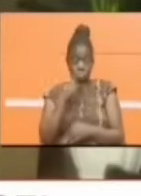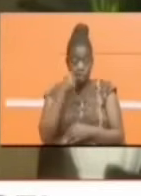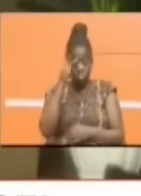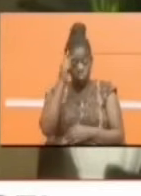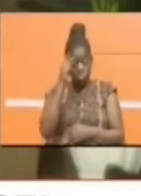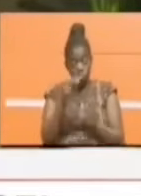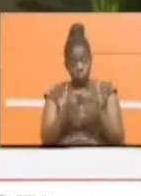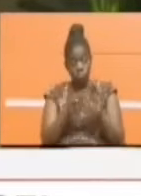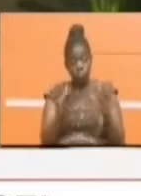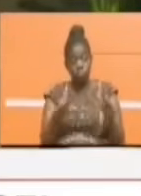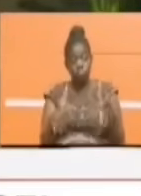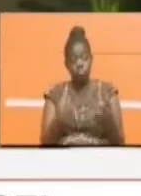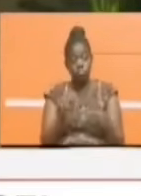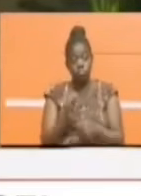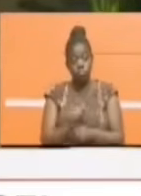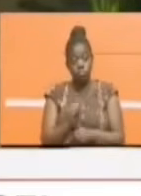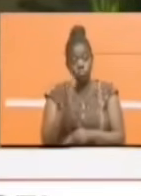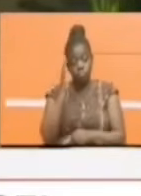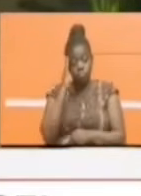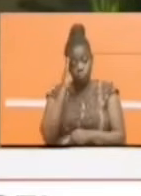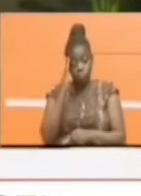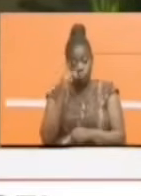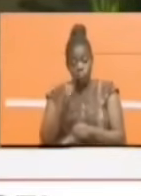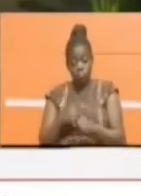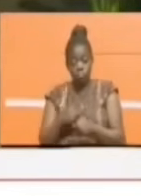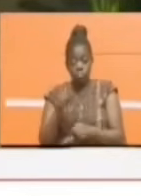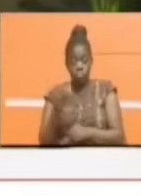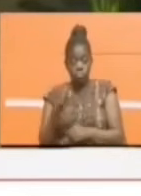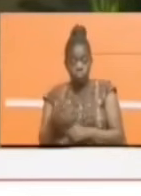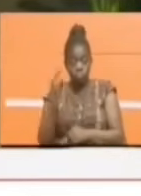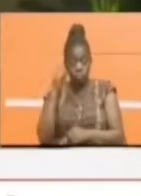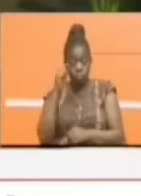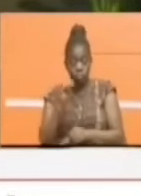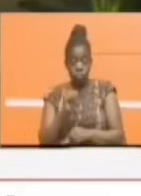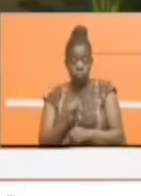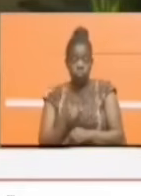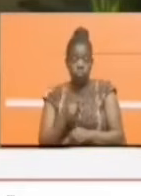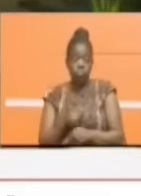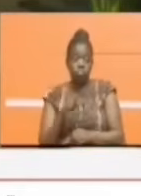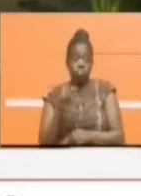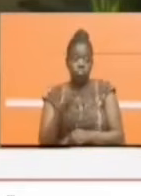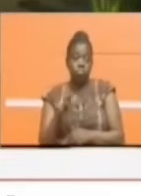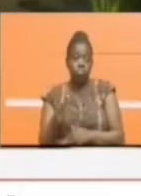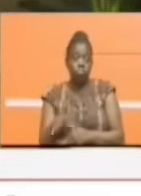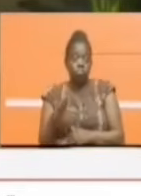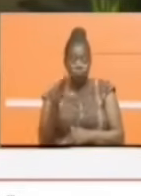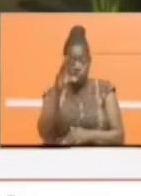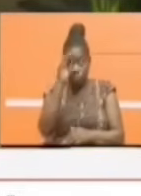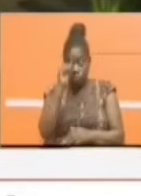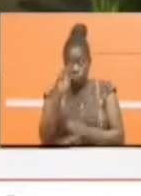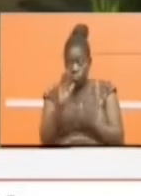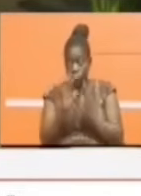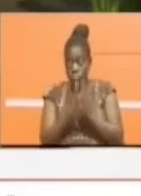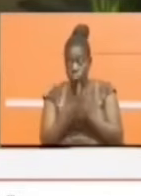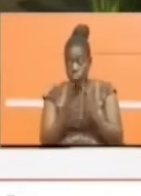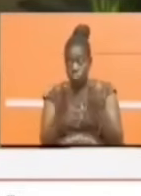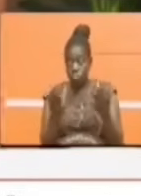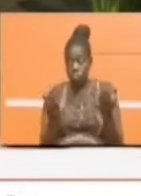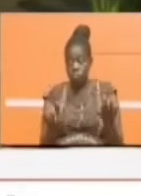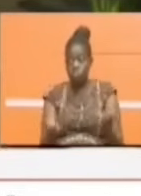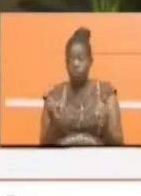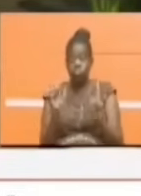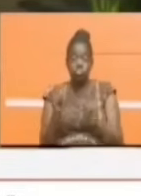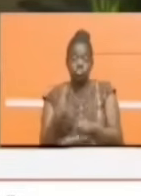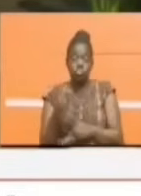tokimulaze bw'akikola. Omanye nti essaawa eziti za mirimu, essaawa eziti musome ebitabo, essaawa eziti kale